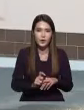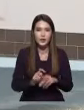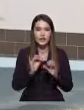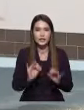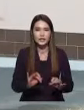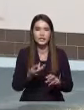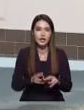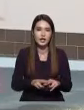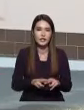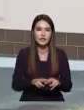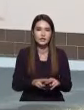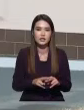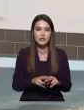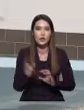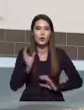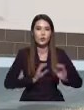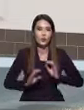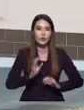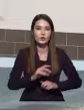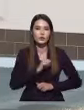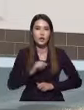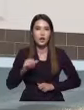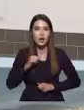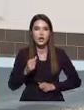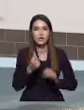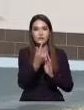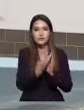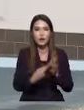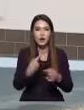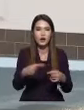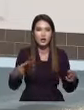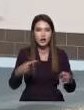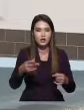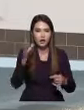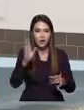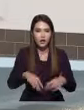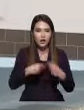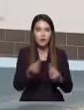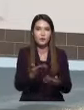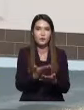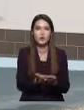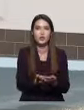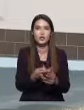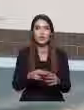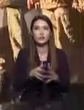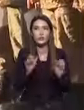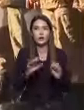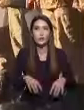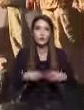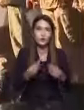бұл университеттің өзінің ұжымына да алғысымды білдіргім келеді, себебі осындай әскери қызметшілерге осындай мүмкіндік беріп